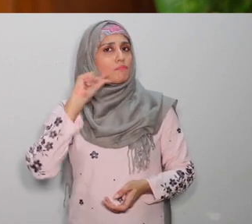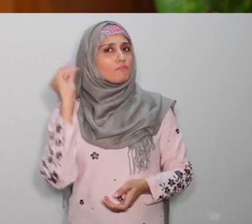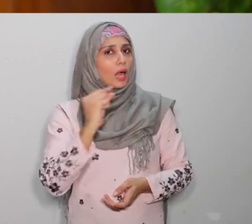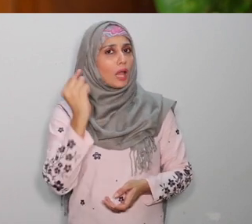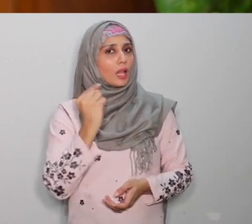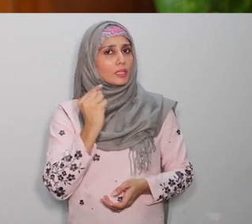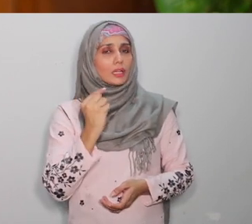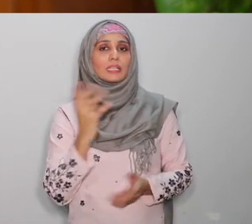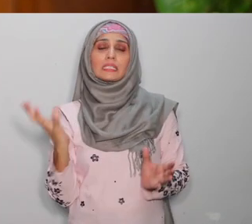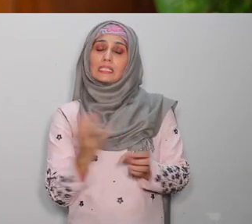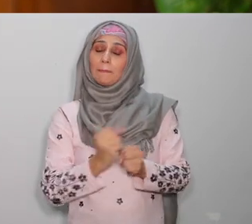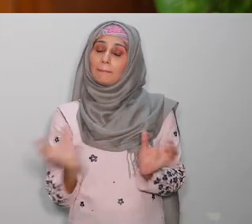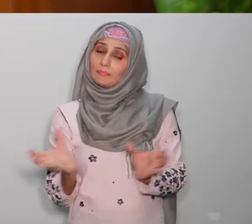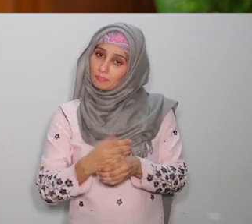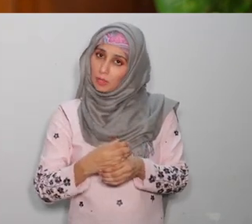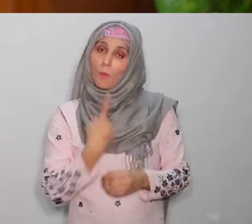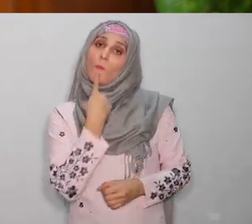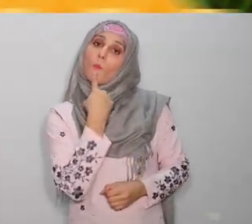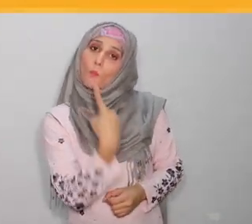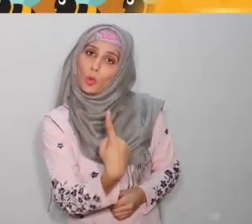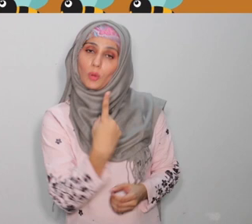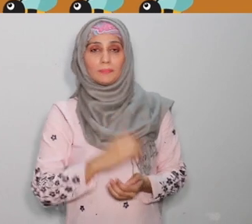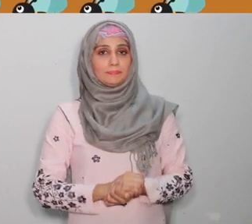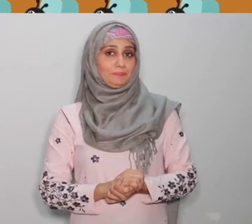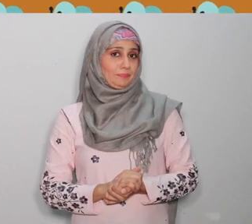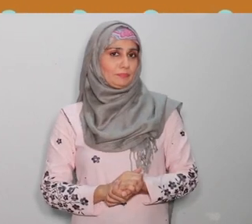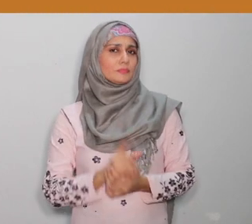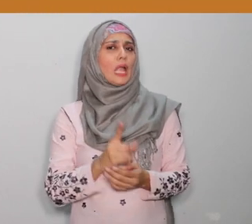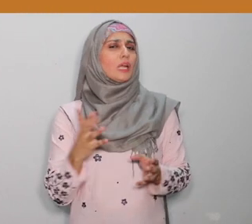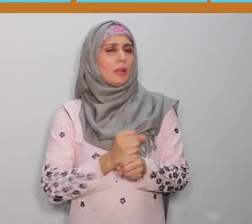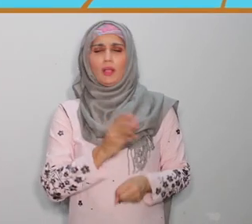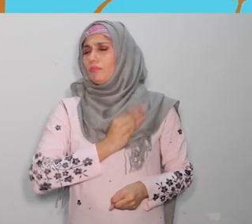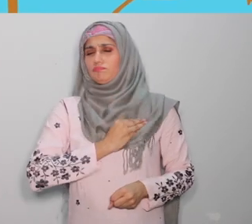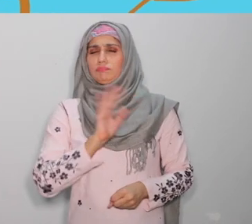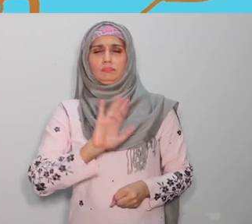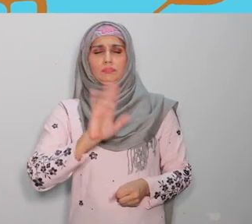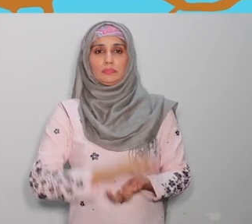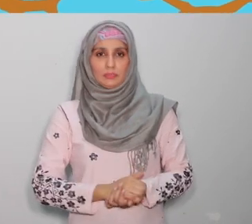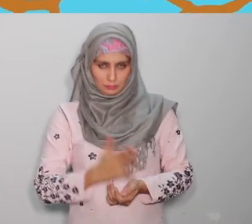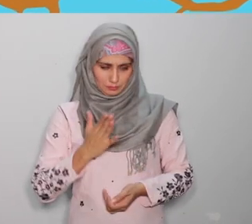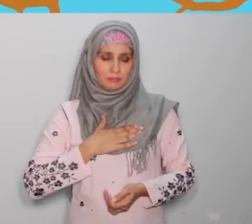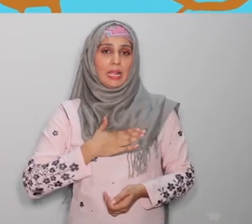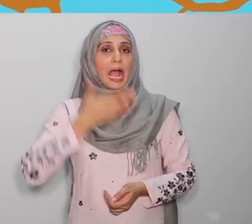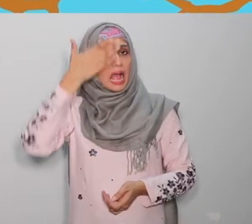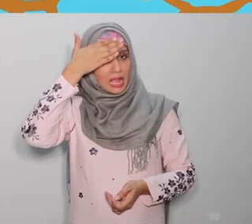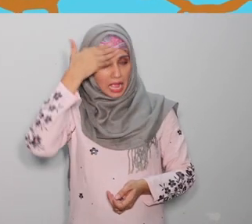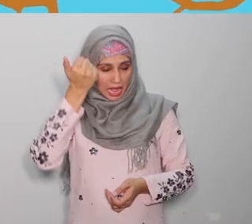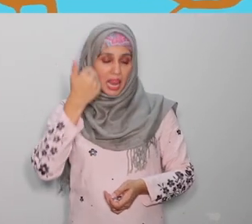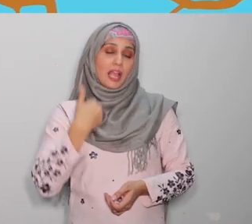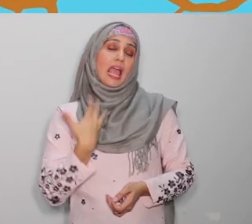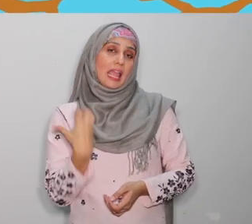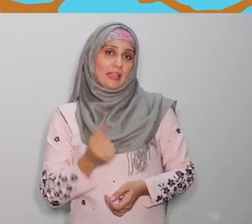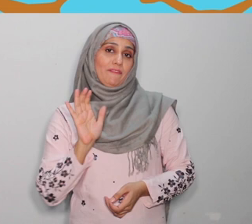कि आपका भी ने सबको इकट्ठा किया और कहने लगे आप डरे नहीं मेरे पास